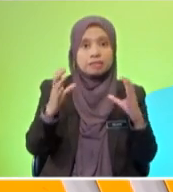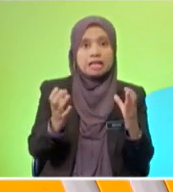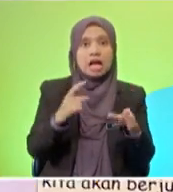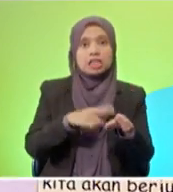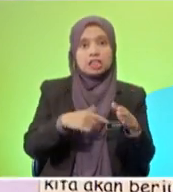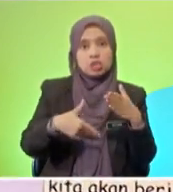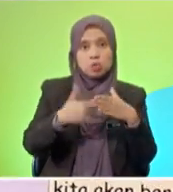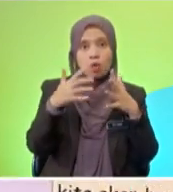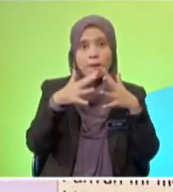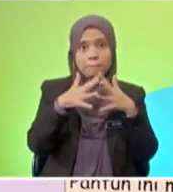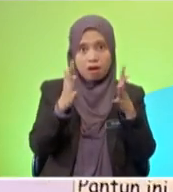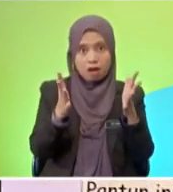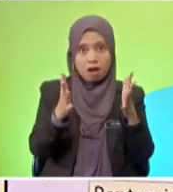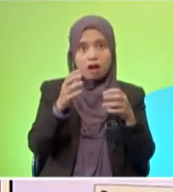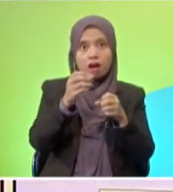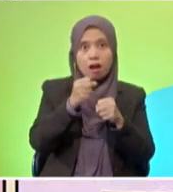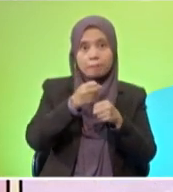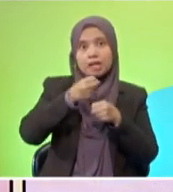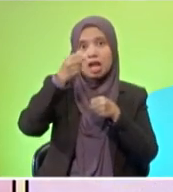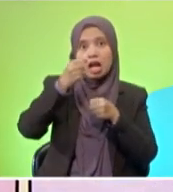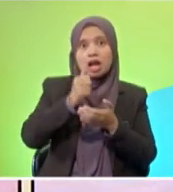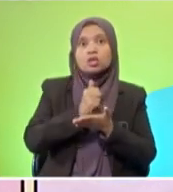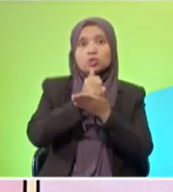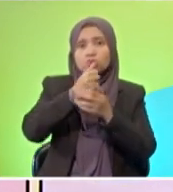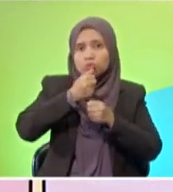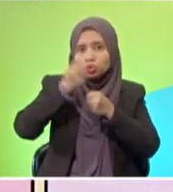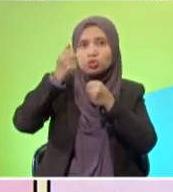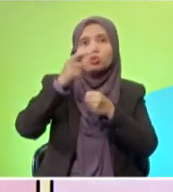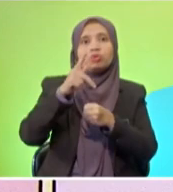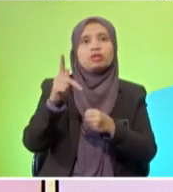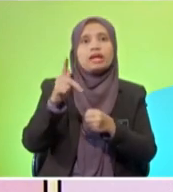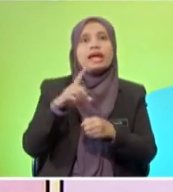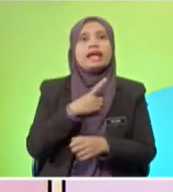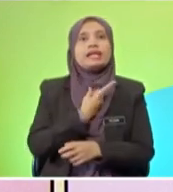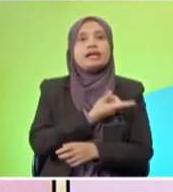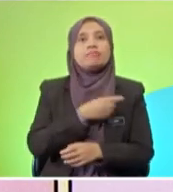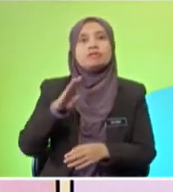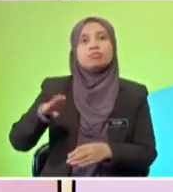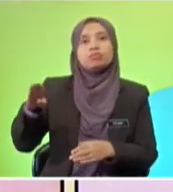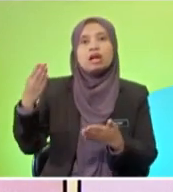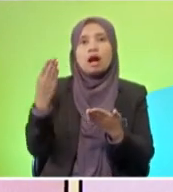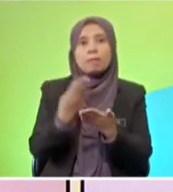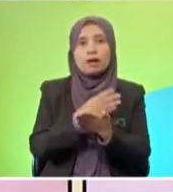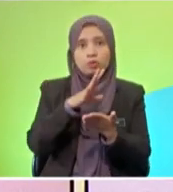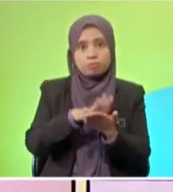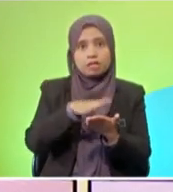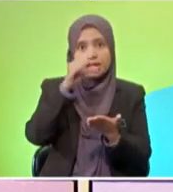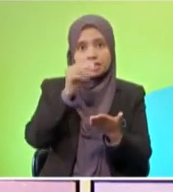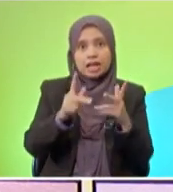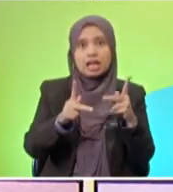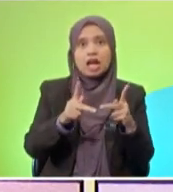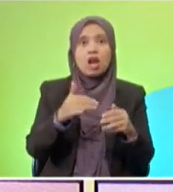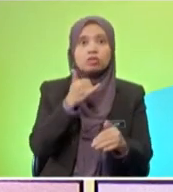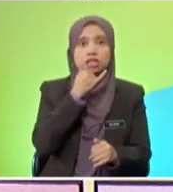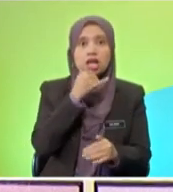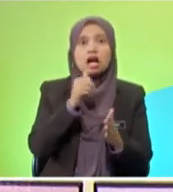kita ambil galah tolong jolokkan kami budak baru belajar kalau salah tolong tunjukkan